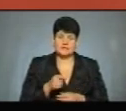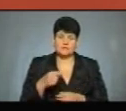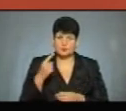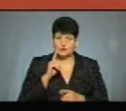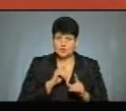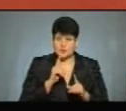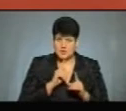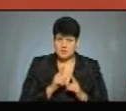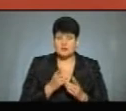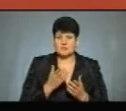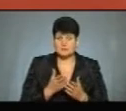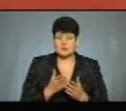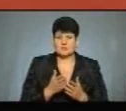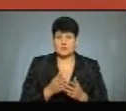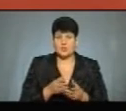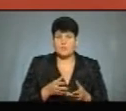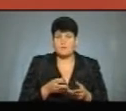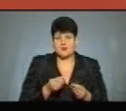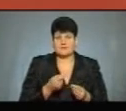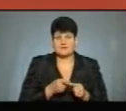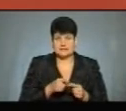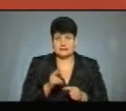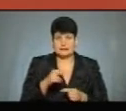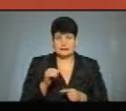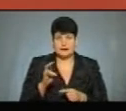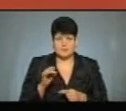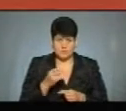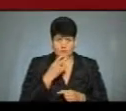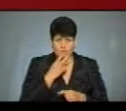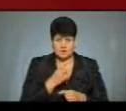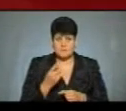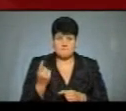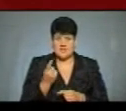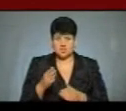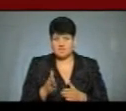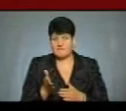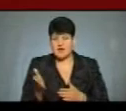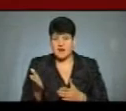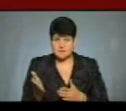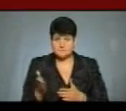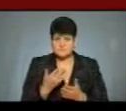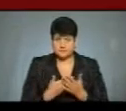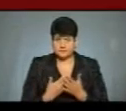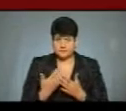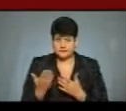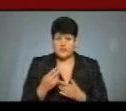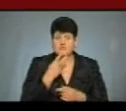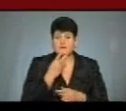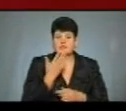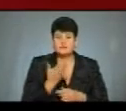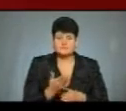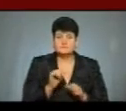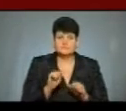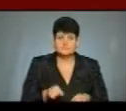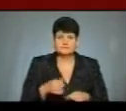Ну і, власне, ми опираємося зараз на ці дані. Покажіть нам, будь ласка, ще раз перший варіант, подивимося, от як він виглядає, і тут вже